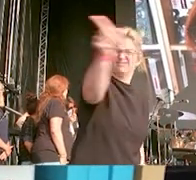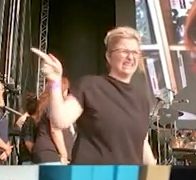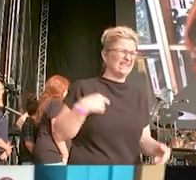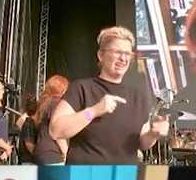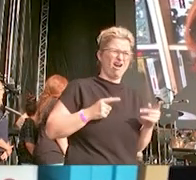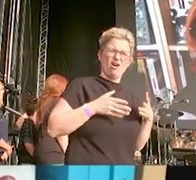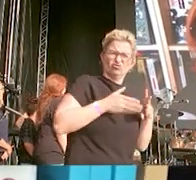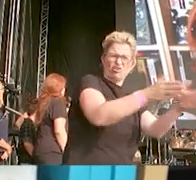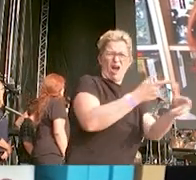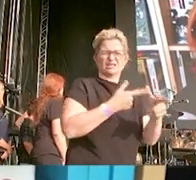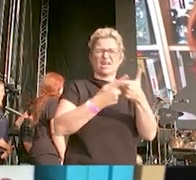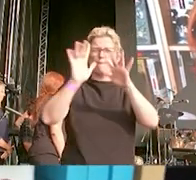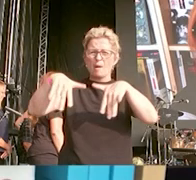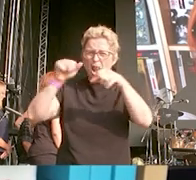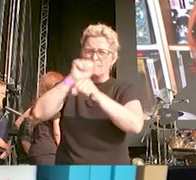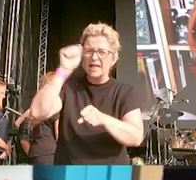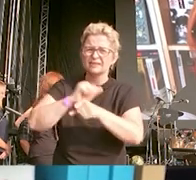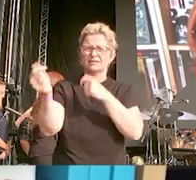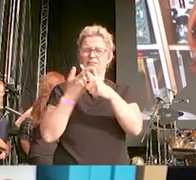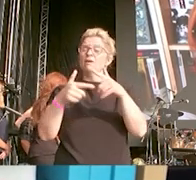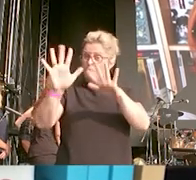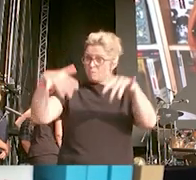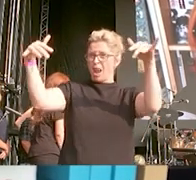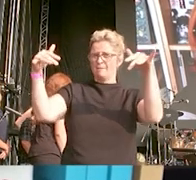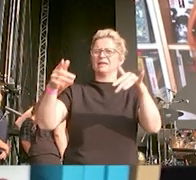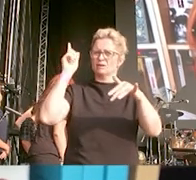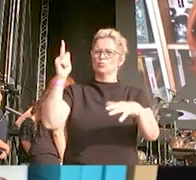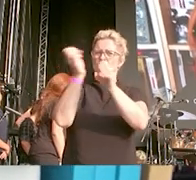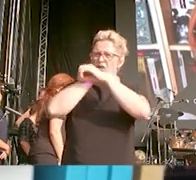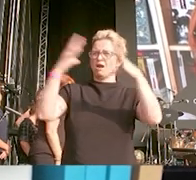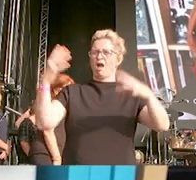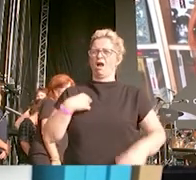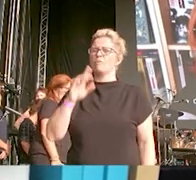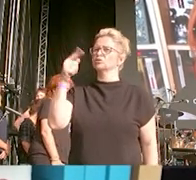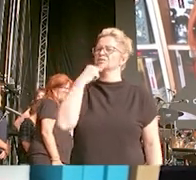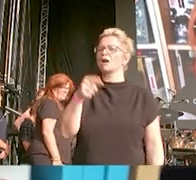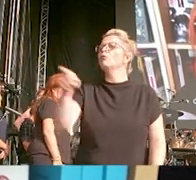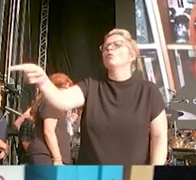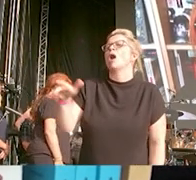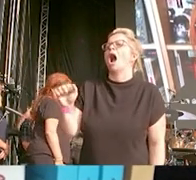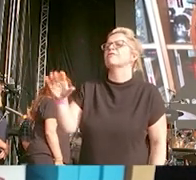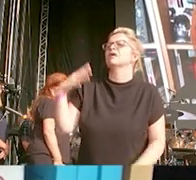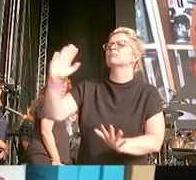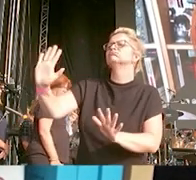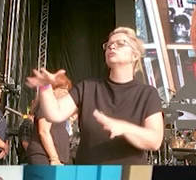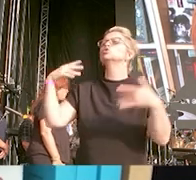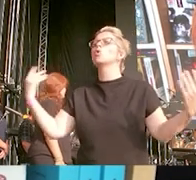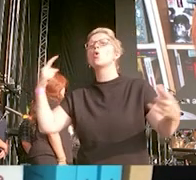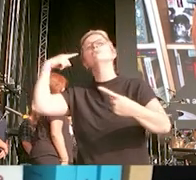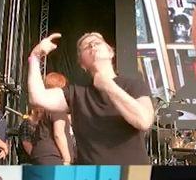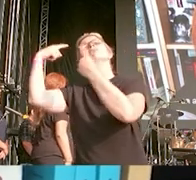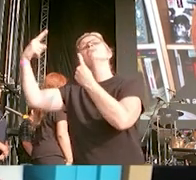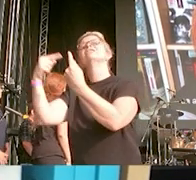sei es in den Parlamenten, wo man ganz klar das nicht normalisieren darf, was da an autoritärem